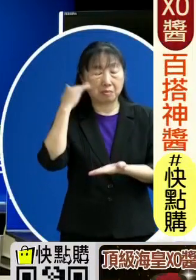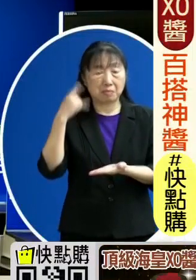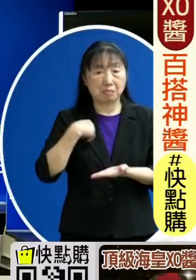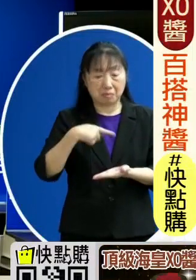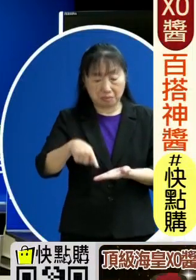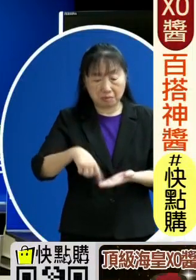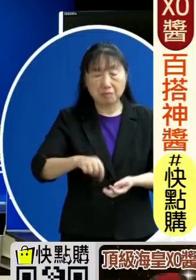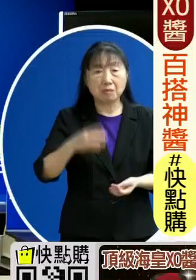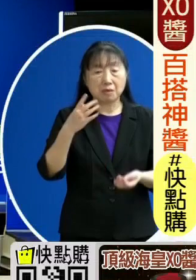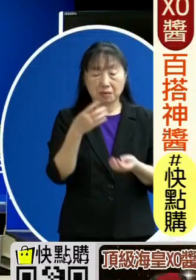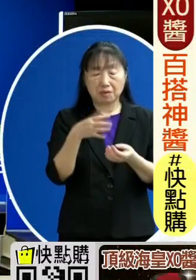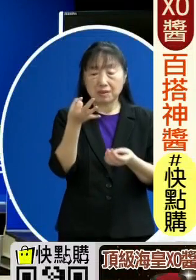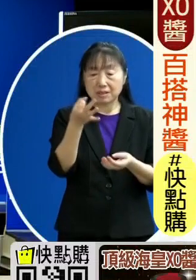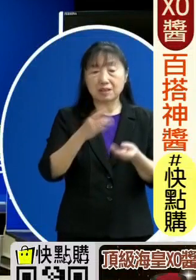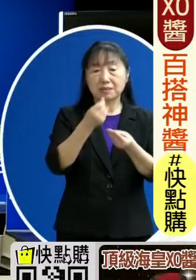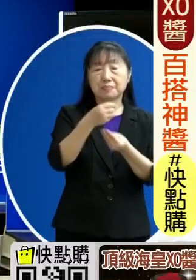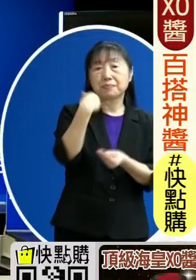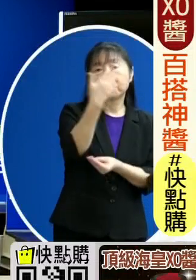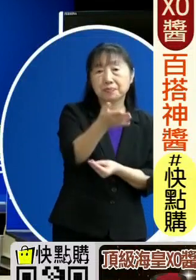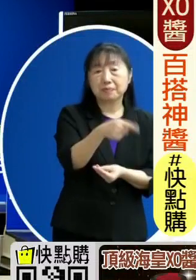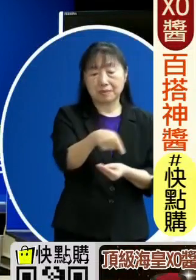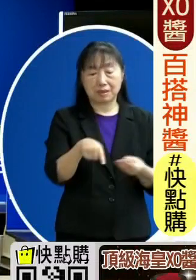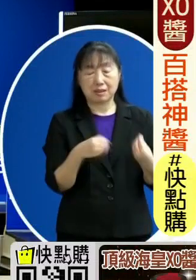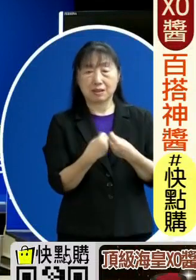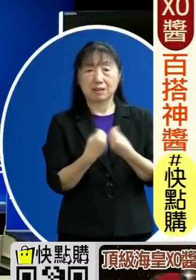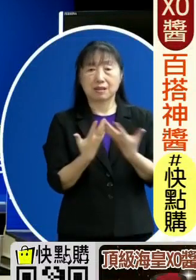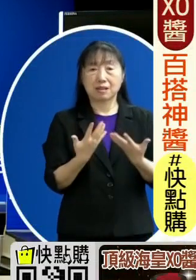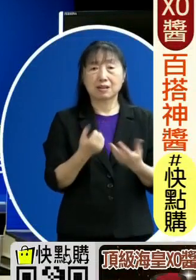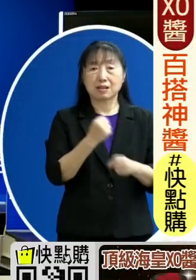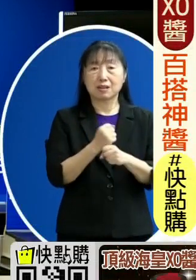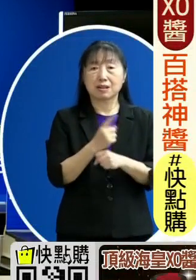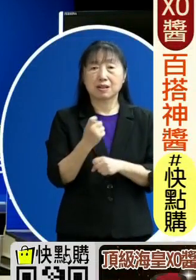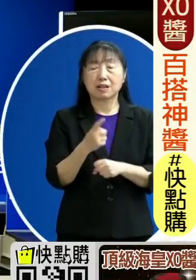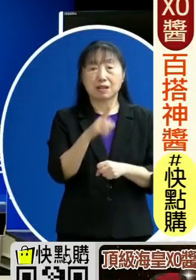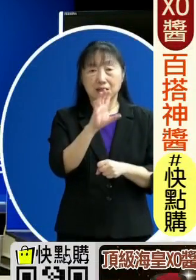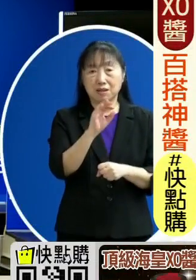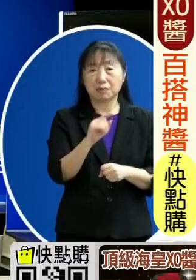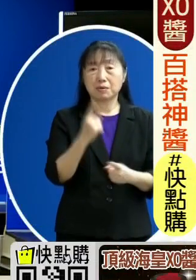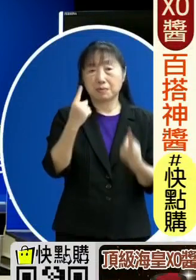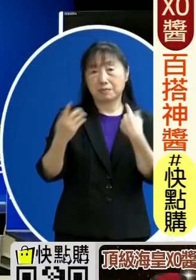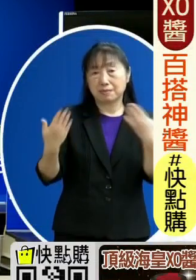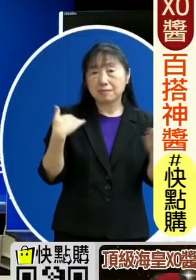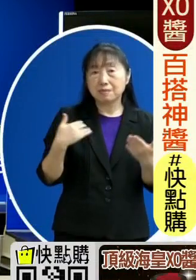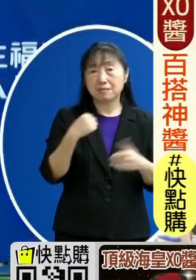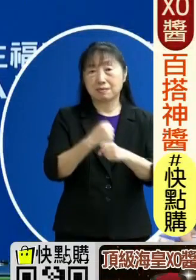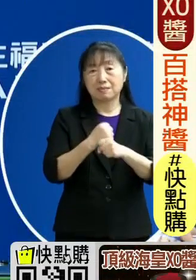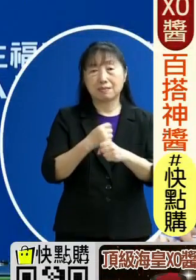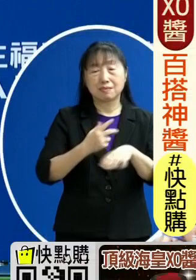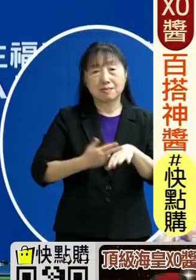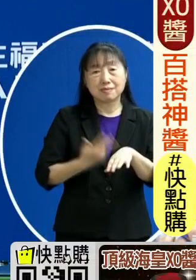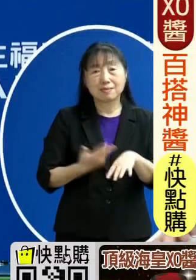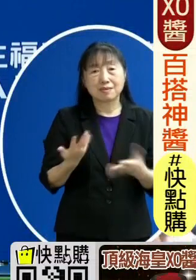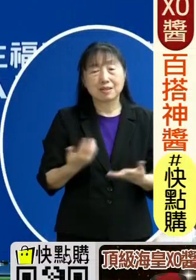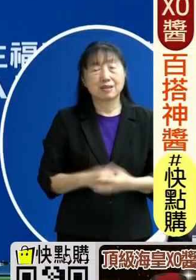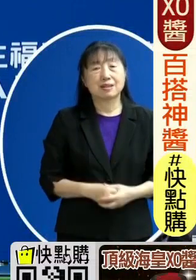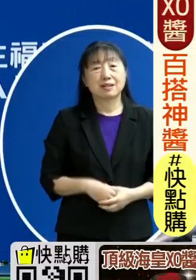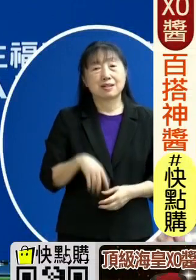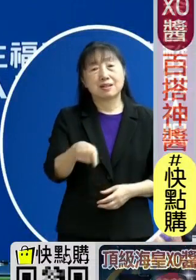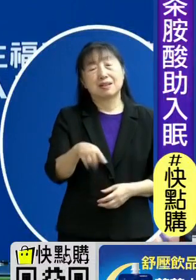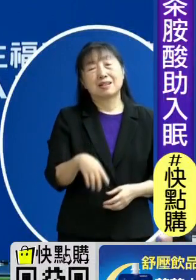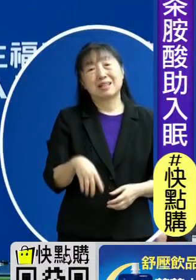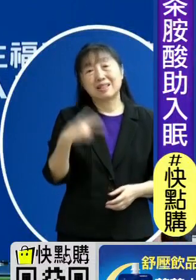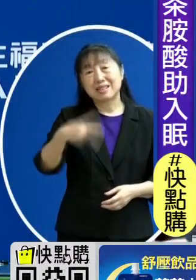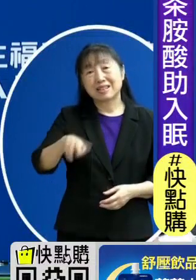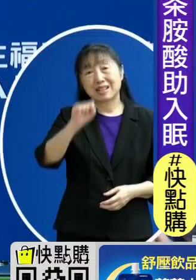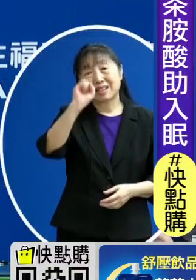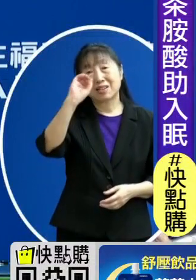才是我们民众，包括对于所有的从政人员，对于指挥中心他们的期望跟期待。那也希望陈时中好好想一想，你想不想选